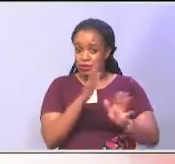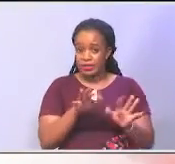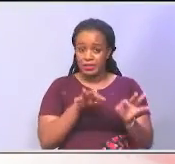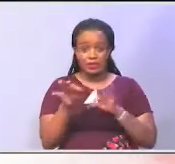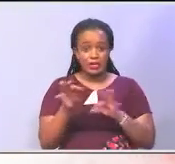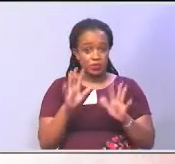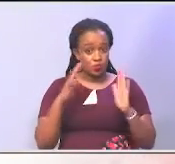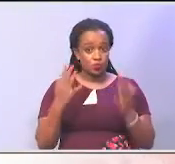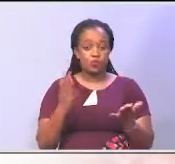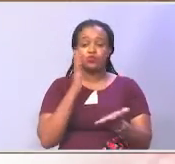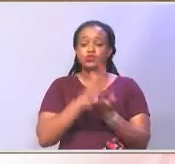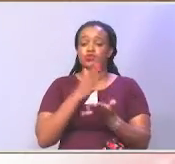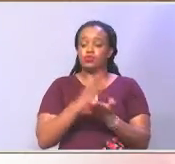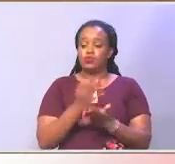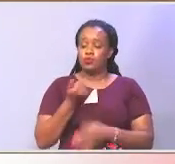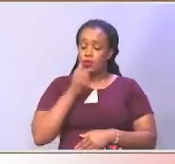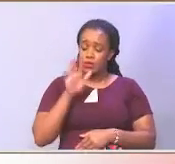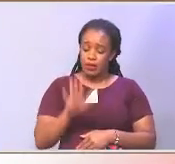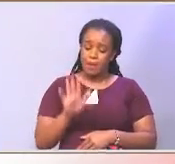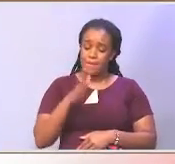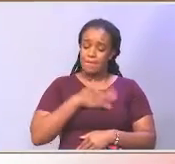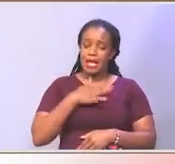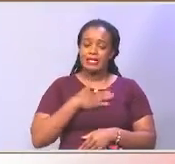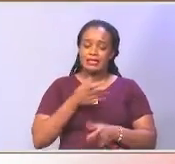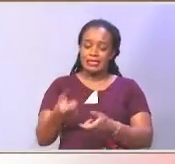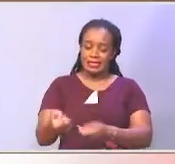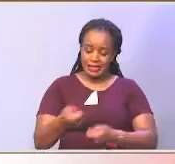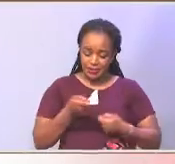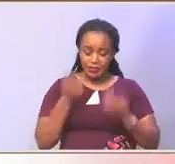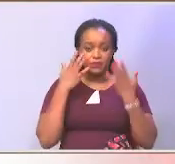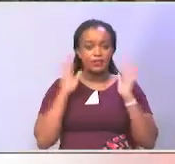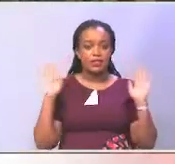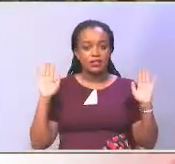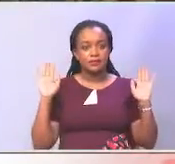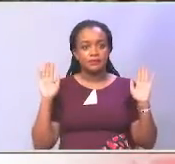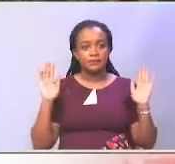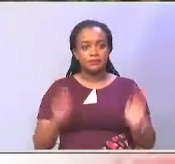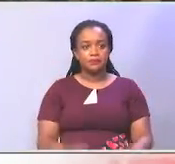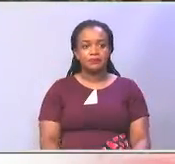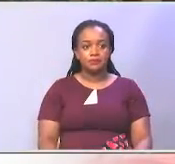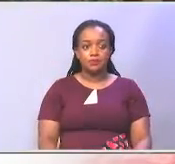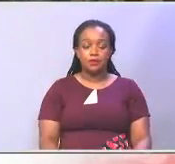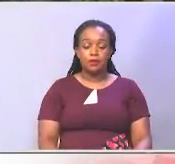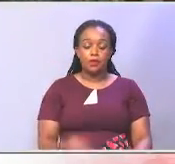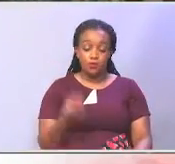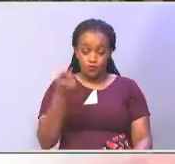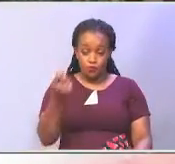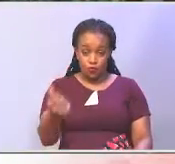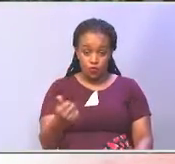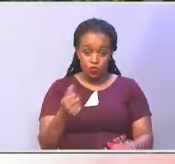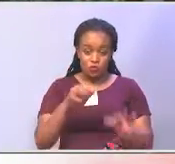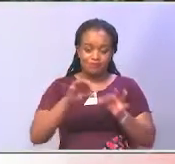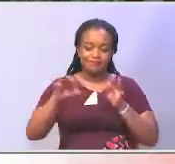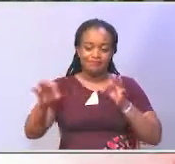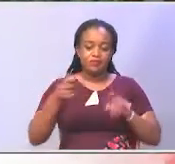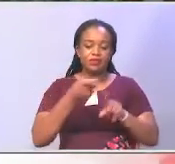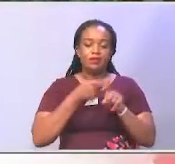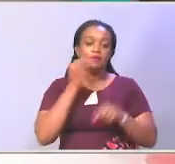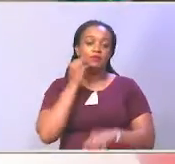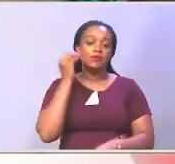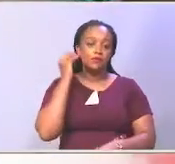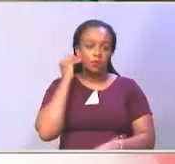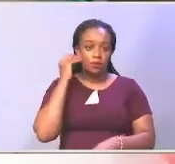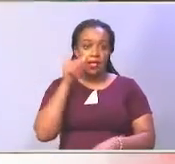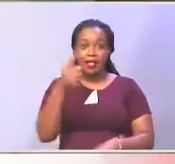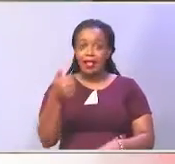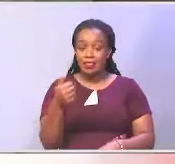ukweli amefanyiwa kitendo, na ilipatikana huyu mtoto anauza. Some few meters from the homestead we find another family whose